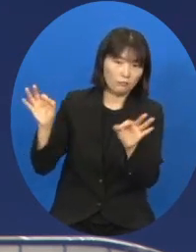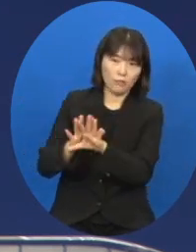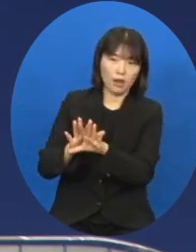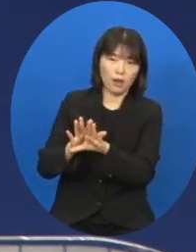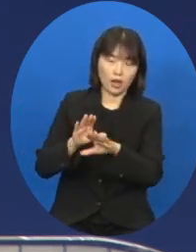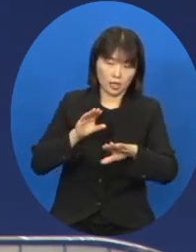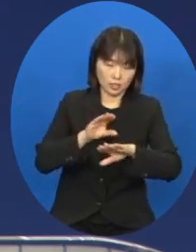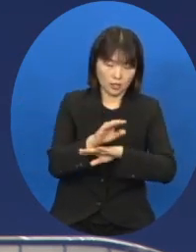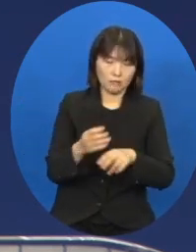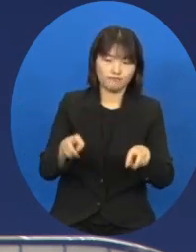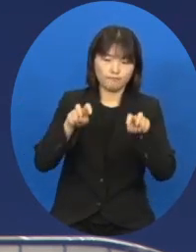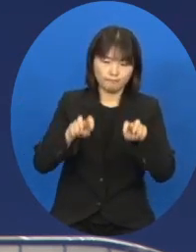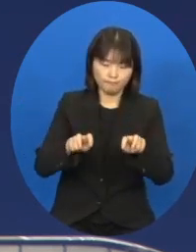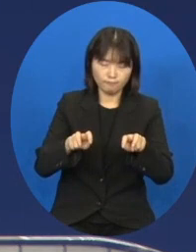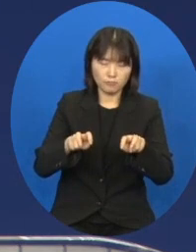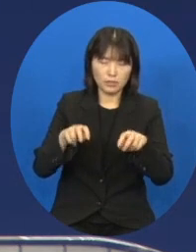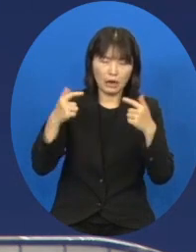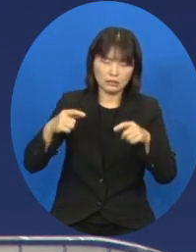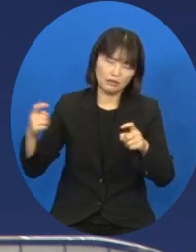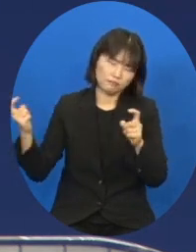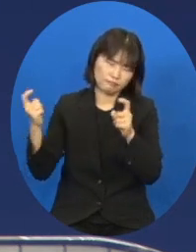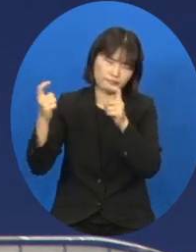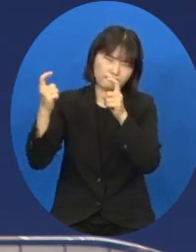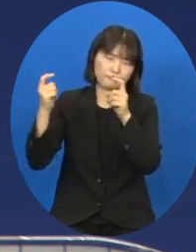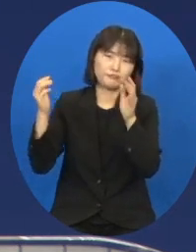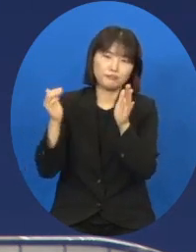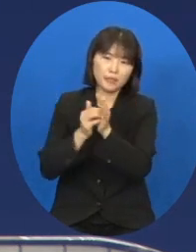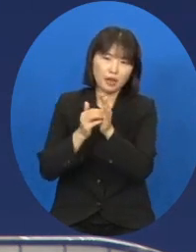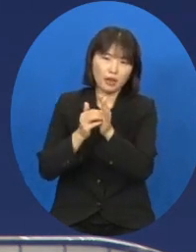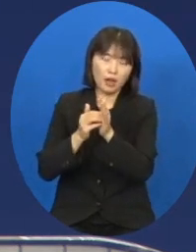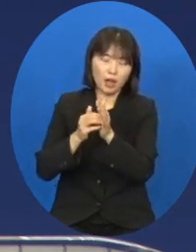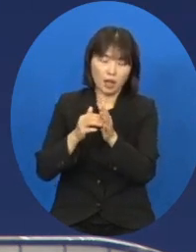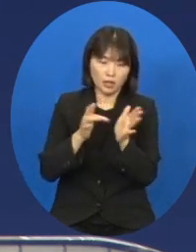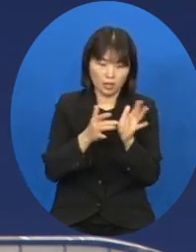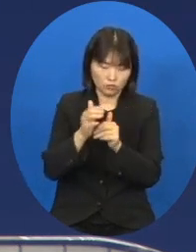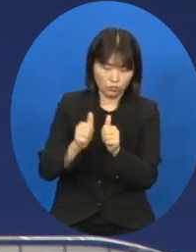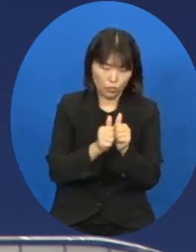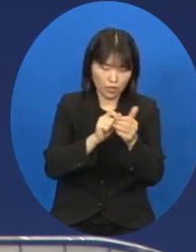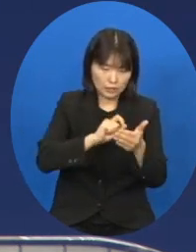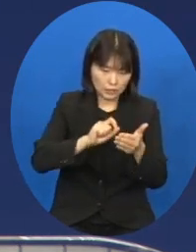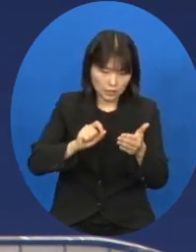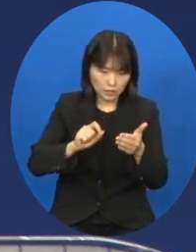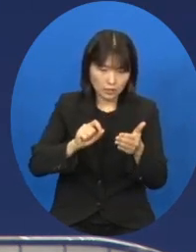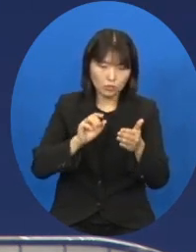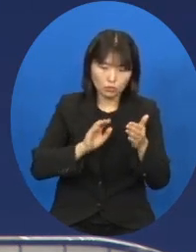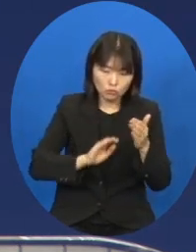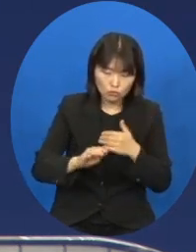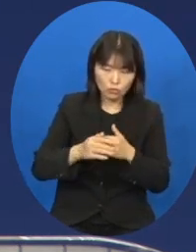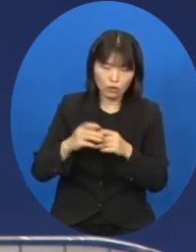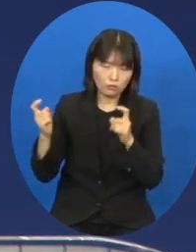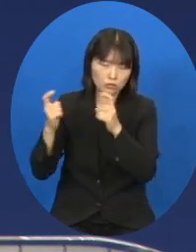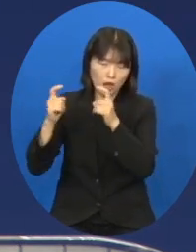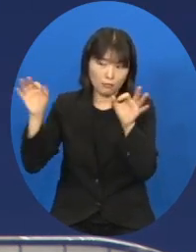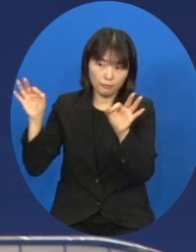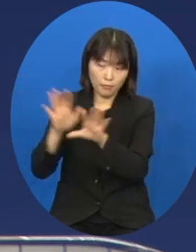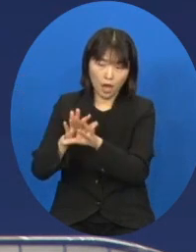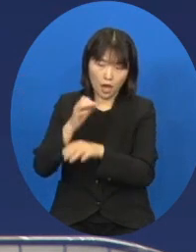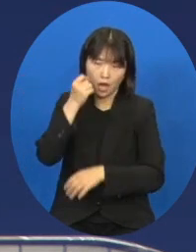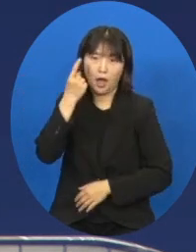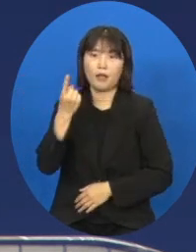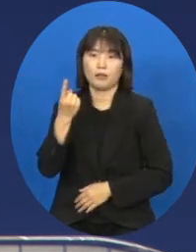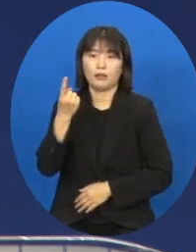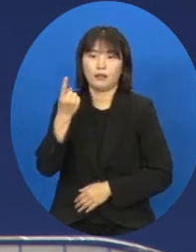차만 함께 타고 가면 늘 싸웠는데 동행일기 쓰면서부터 싸우지 않은 지가 벌써 한 달이